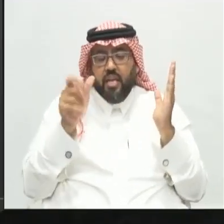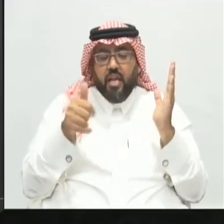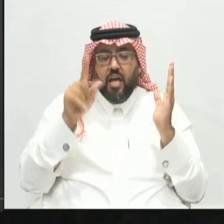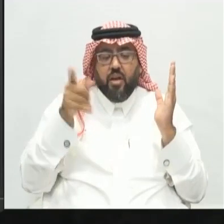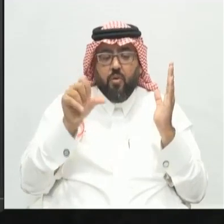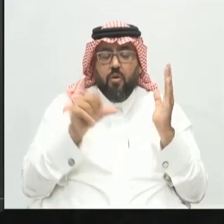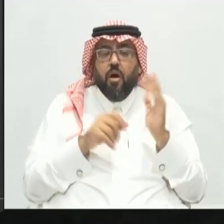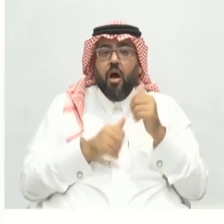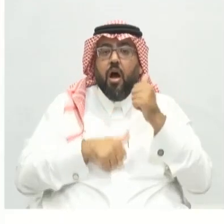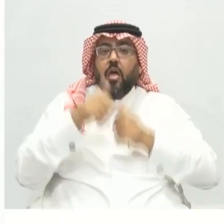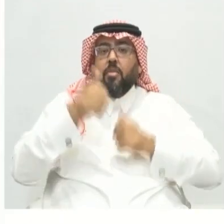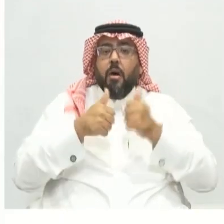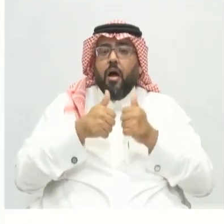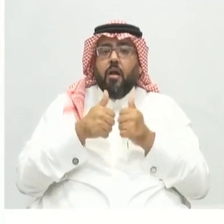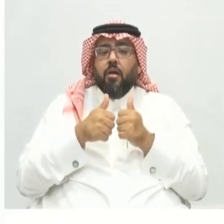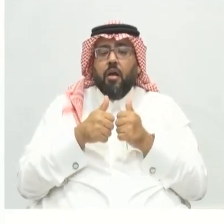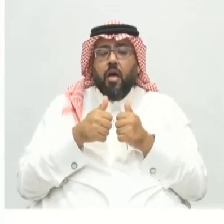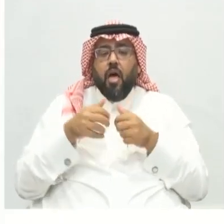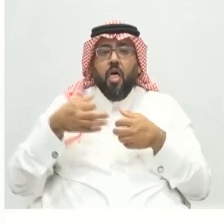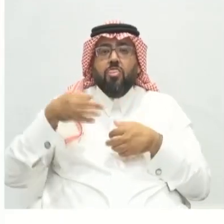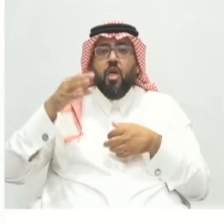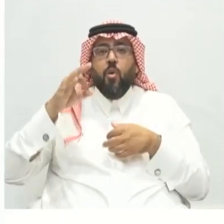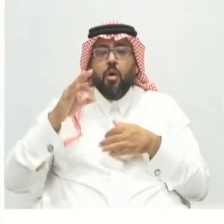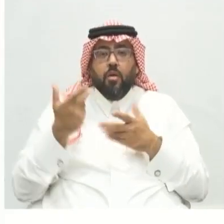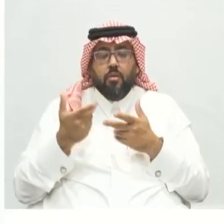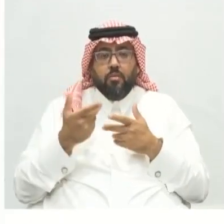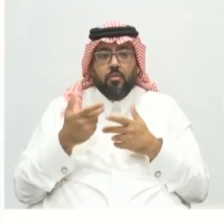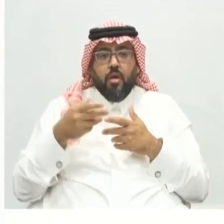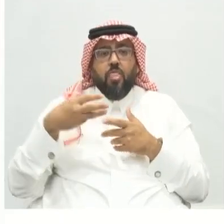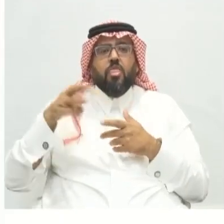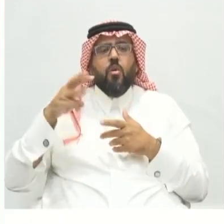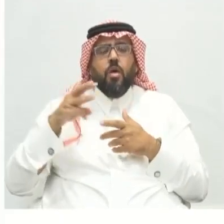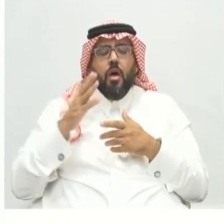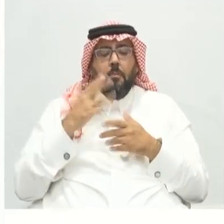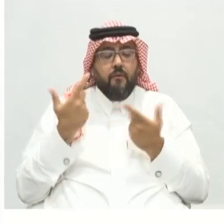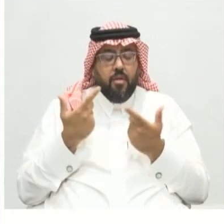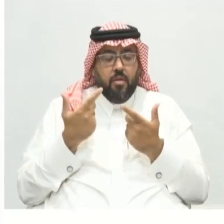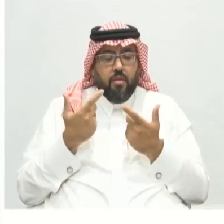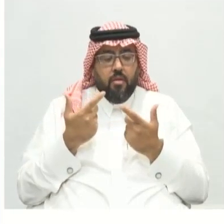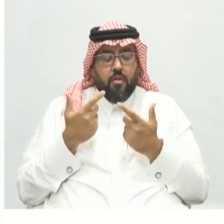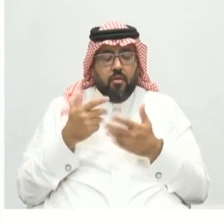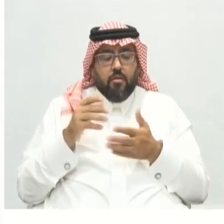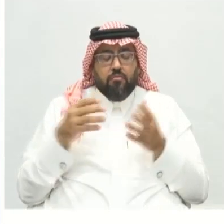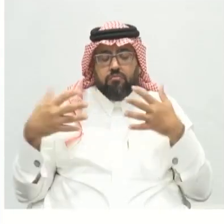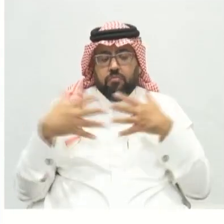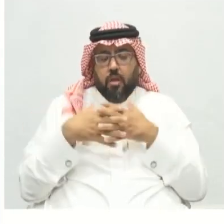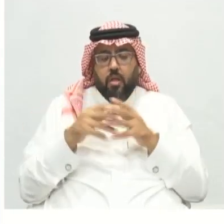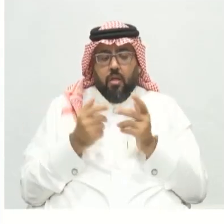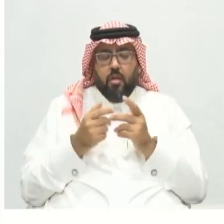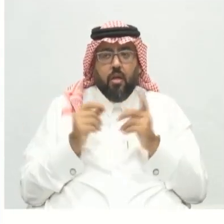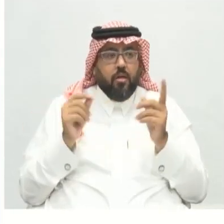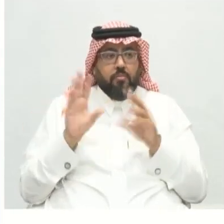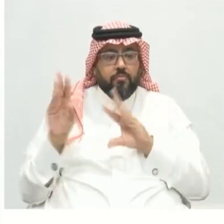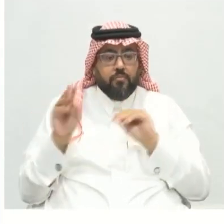اختبار القدرات العامه قبل الصف الثاني ثانوي وماذا تسمى العلاقه بين